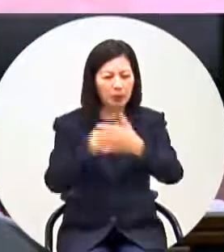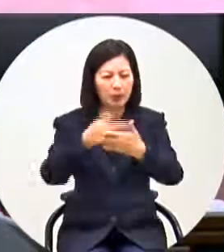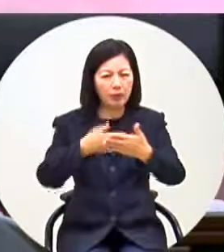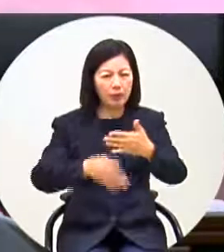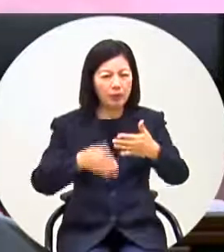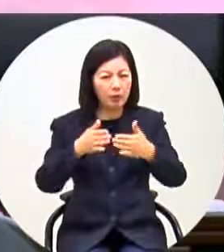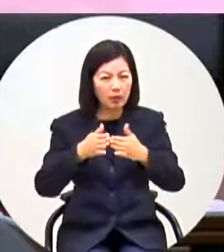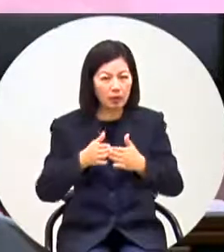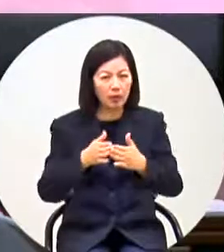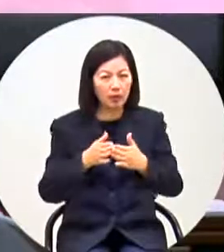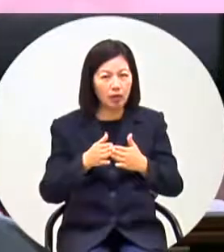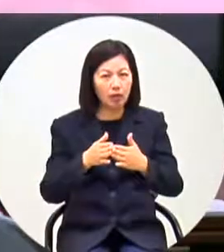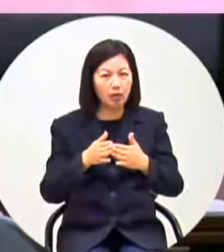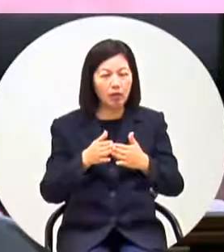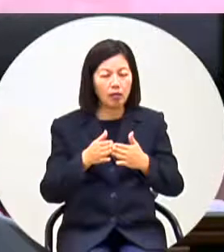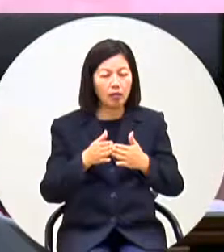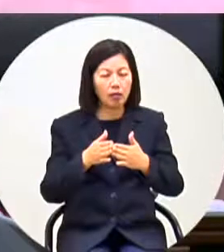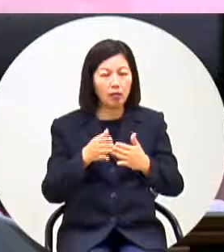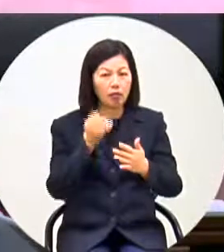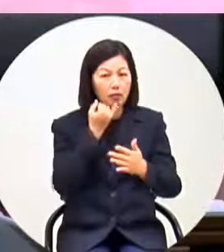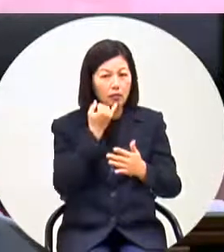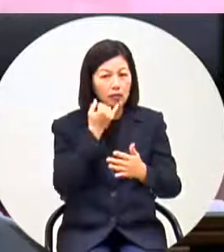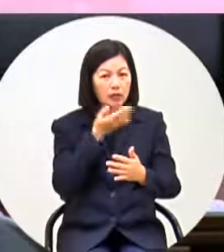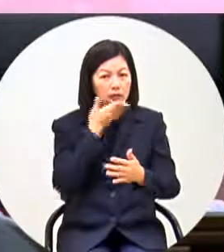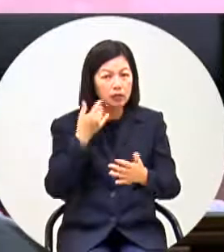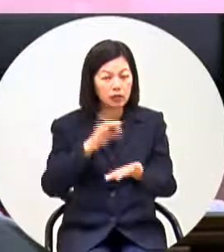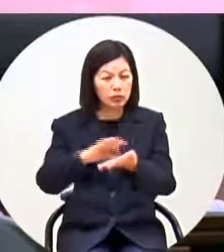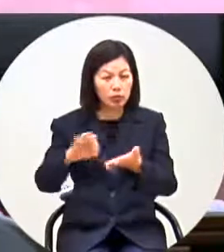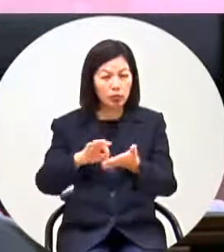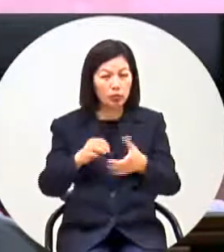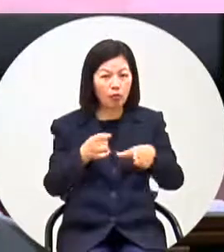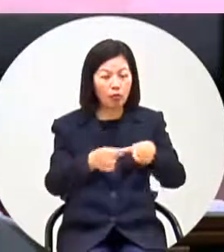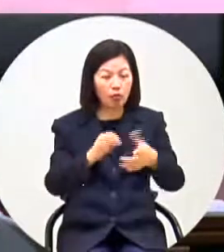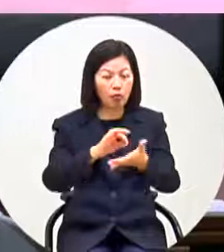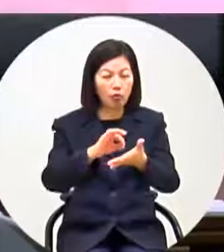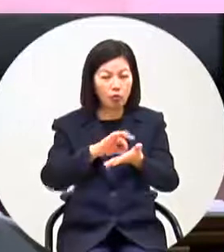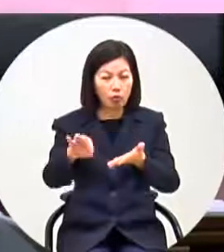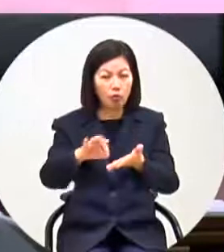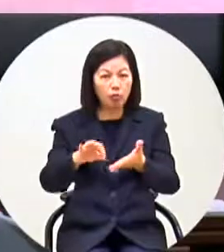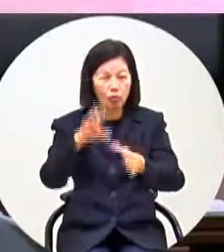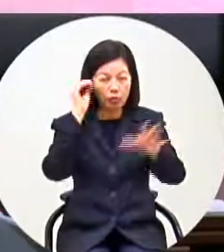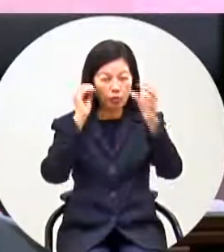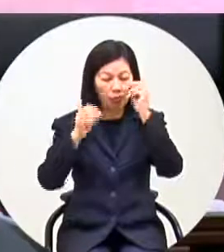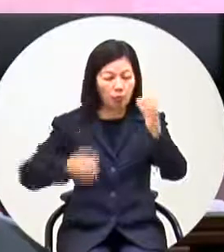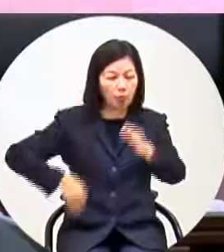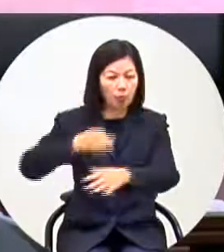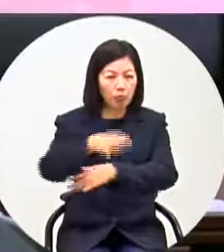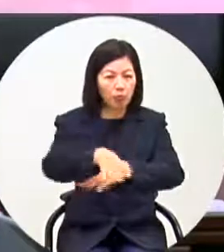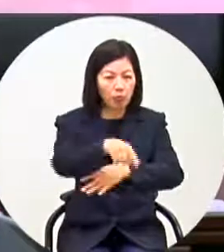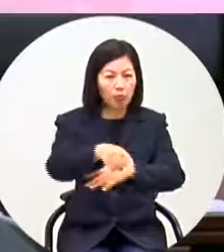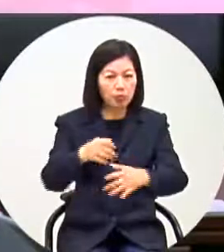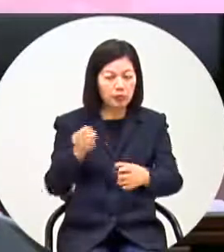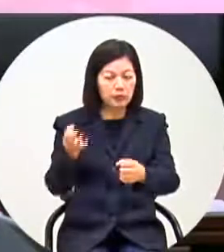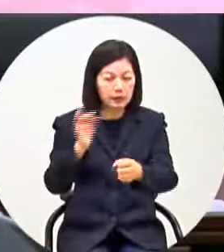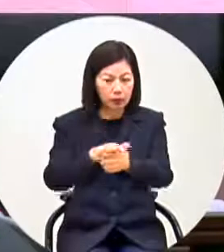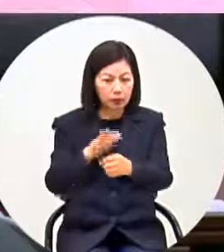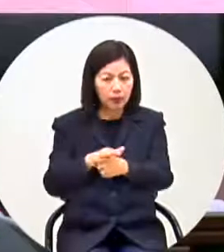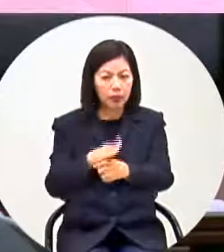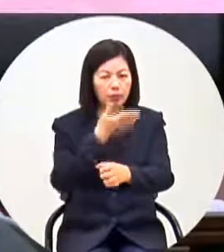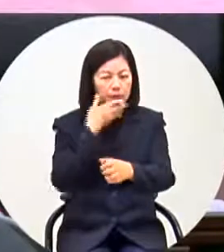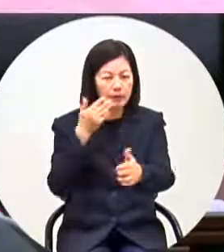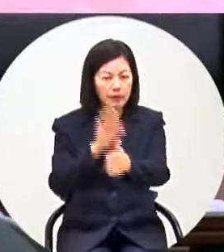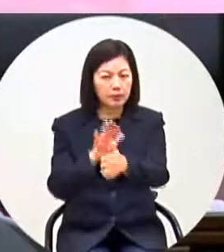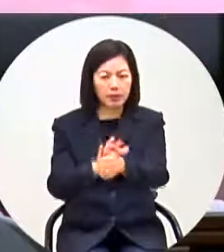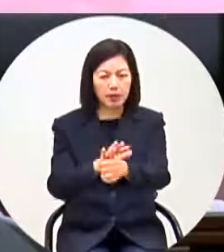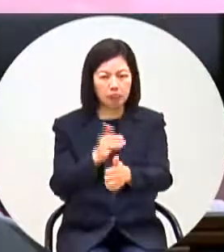应用我们公用的公资源哦，来投入这个补偿还是优惠哈。那谁让